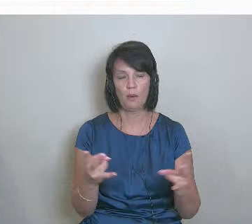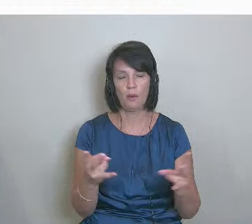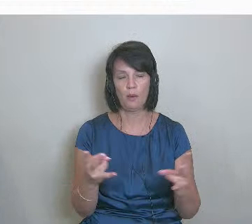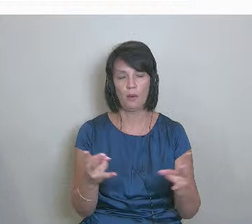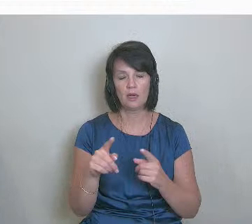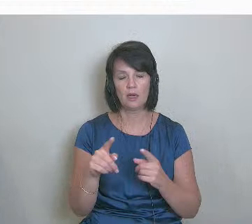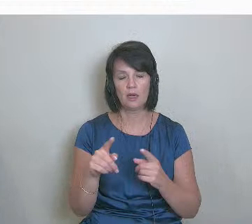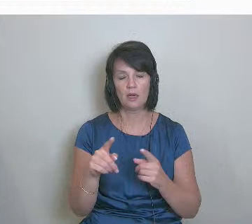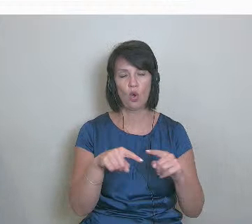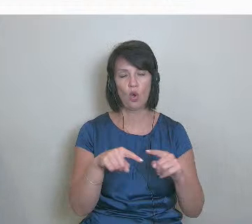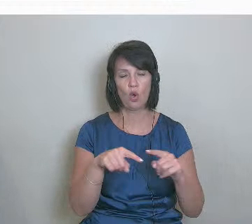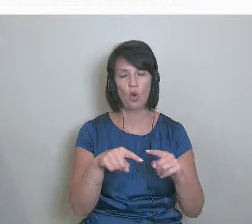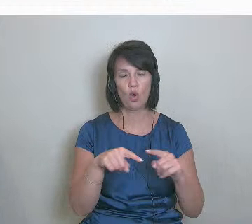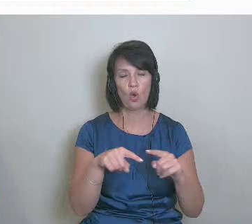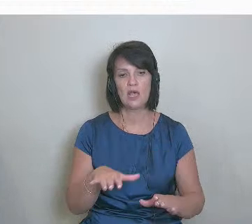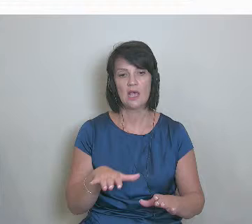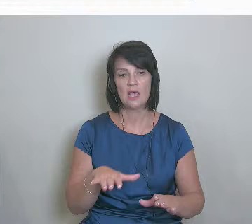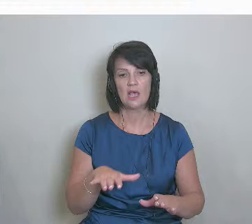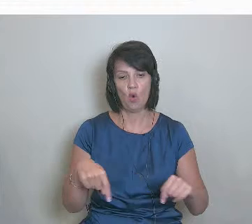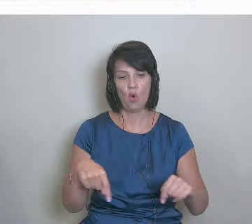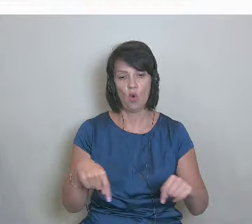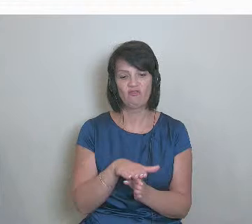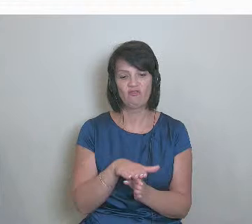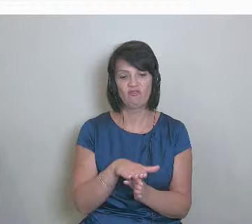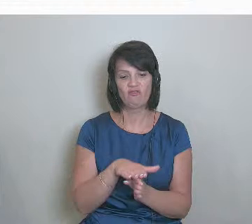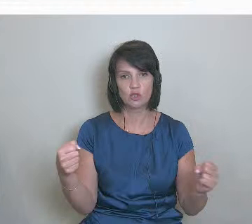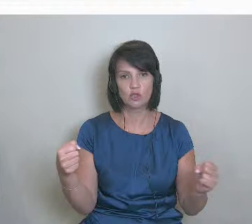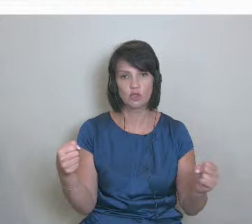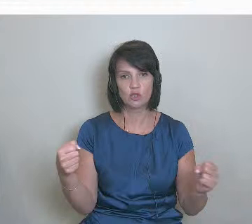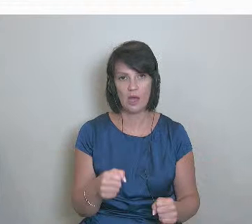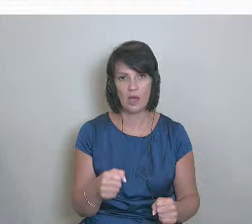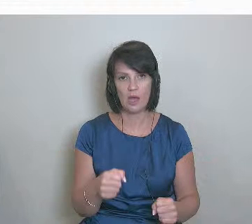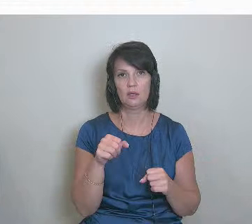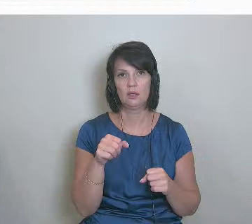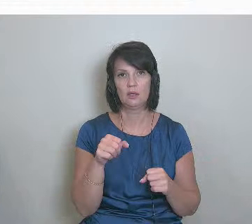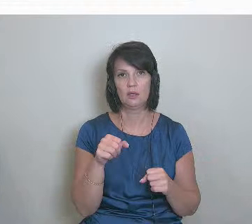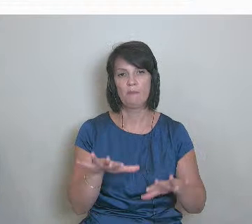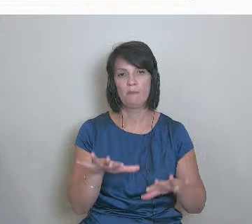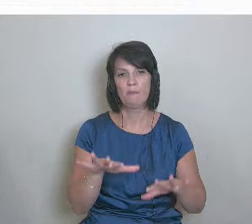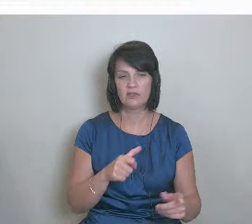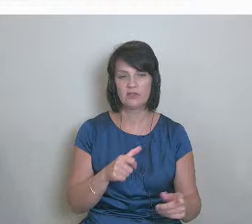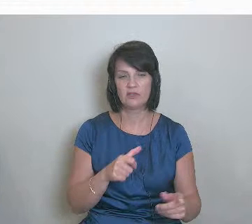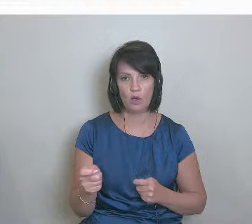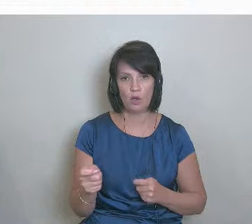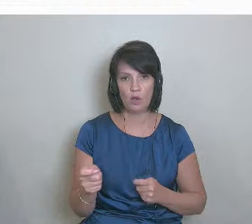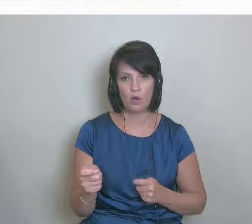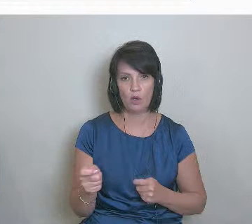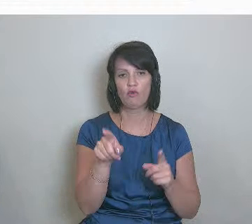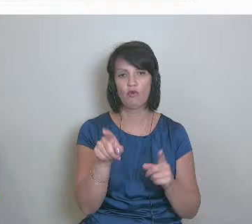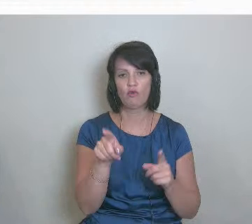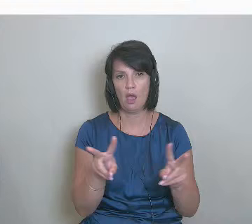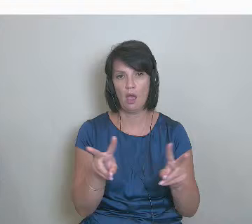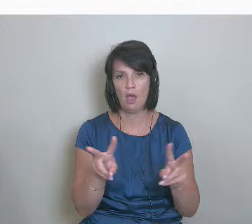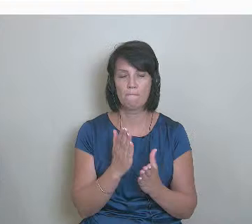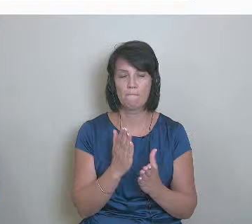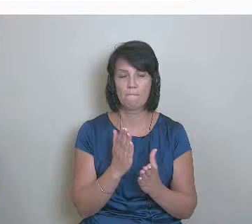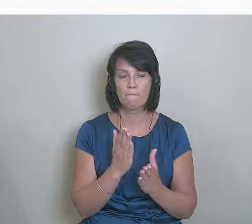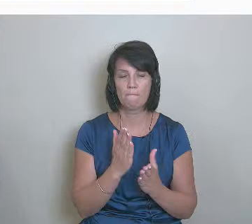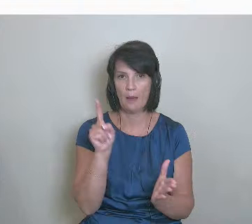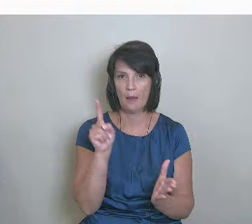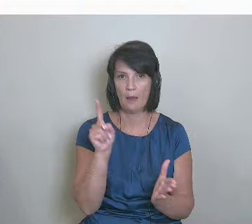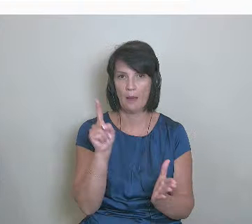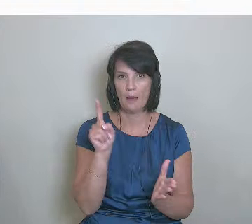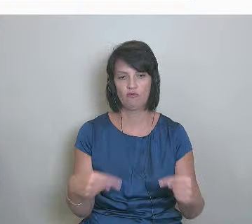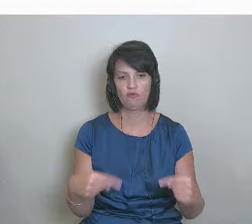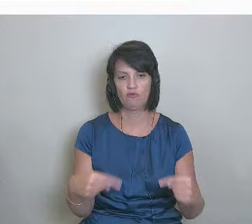electoral process. Місцеві органи виконавчої влади, There should be executive government authorities, local government authorities,